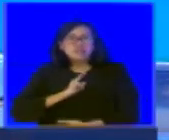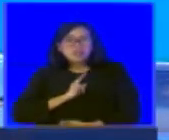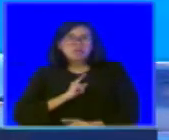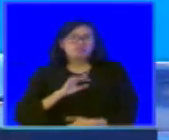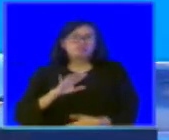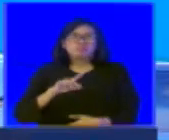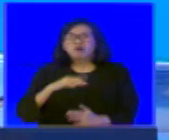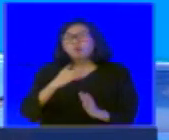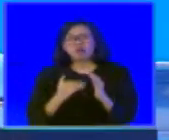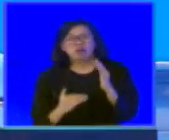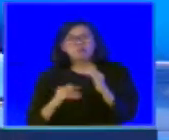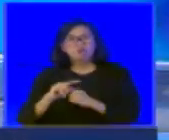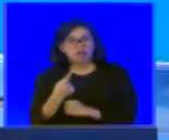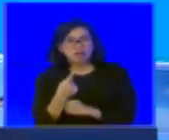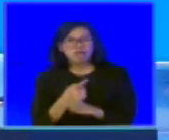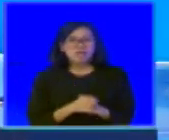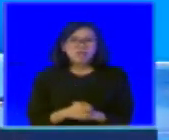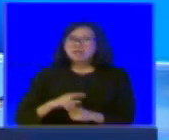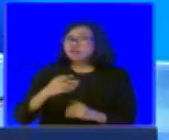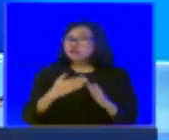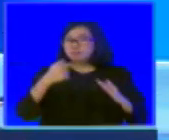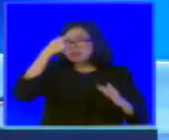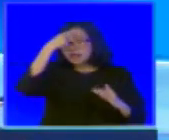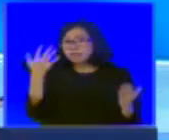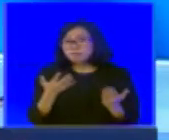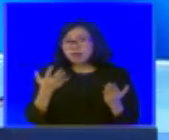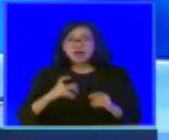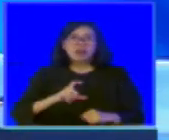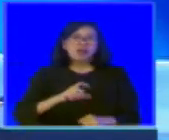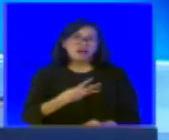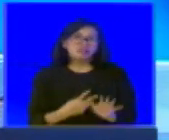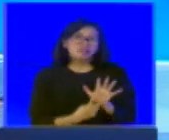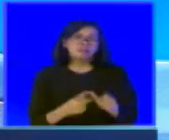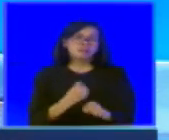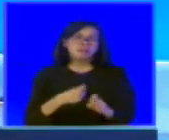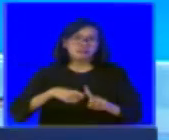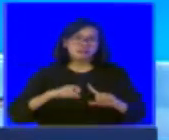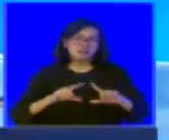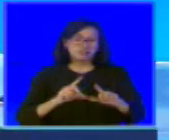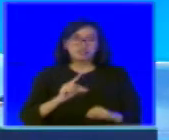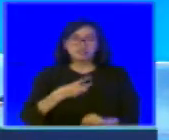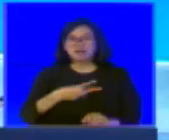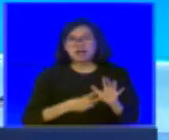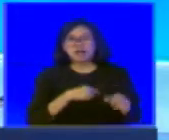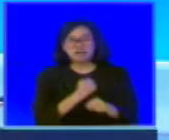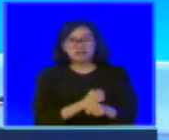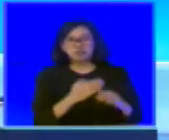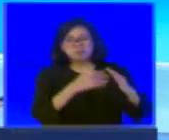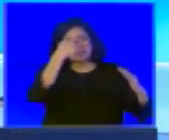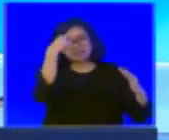untuk menangani pasien COVID-19. Salah satunya Rumah Sakit Umum Daerah Cengkareng yang merupakan salah satu rumah sakit